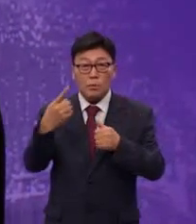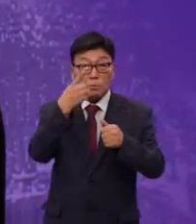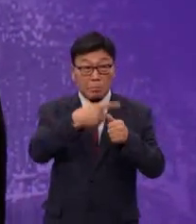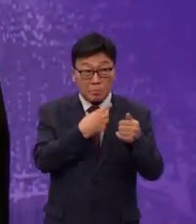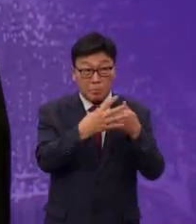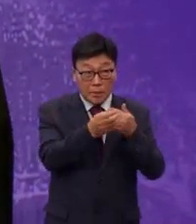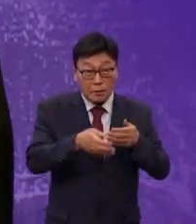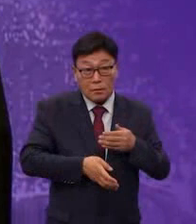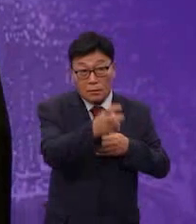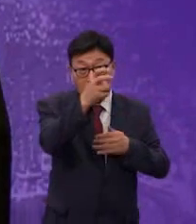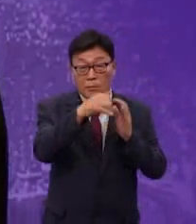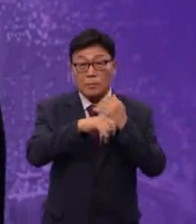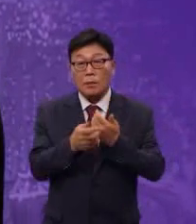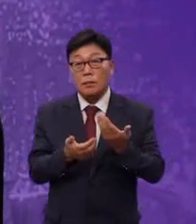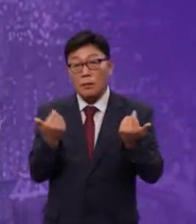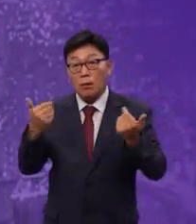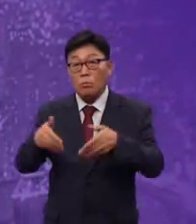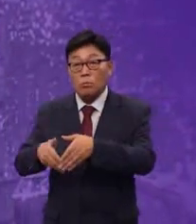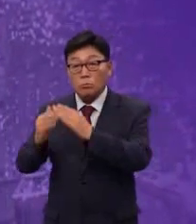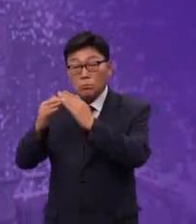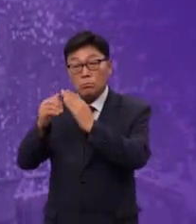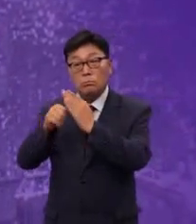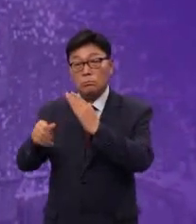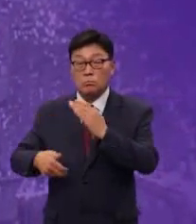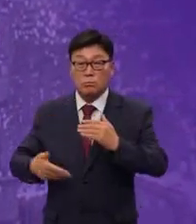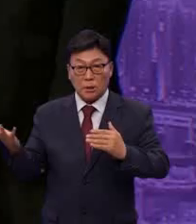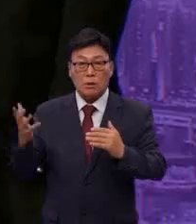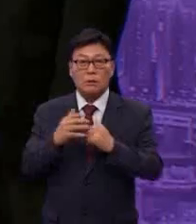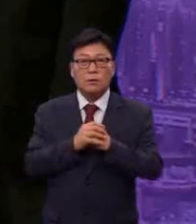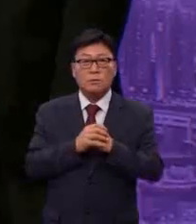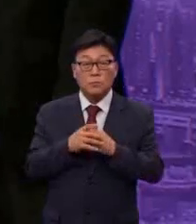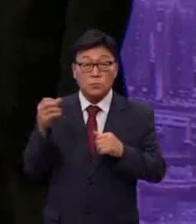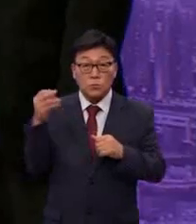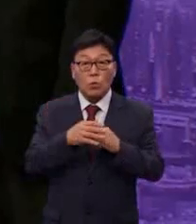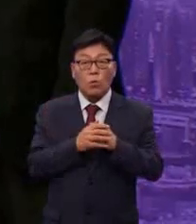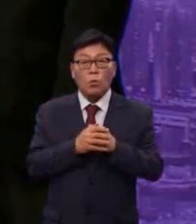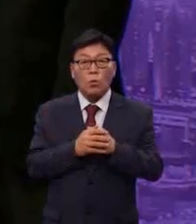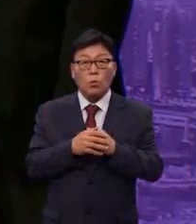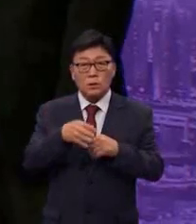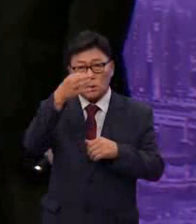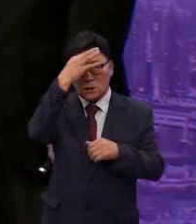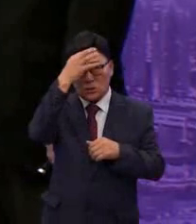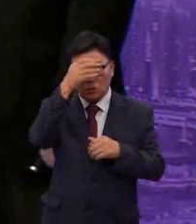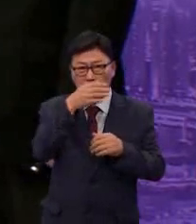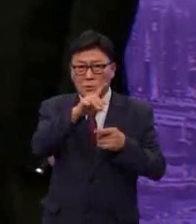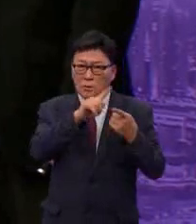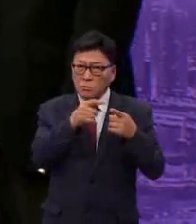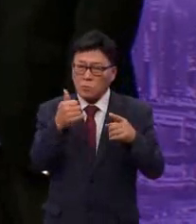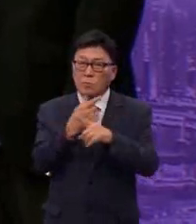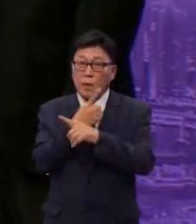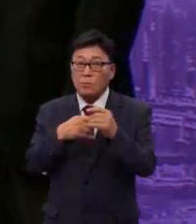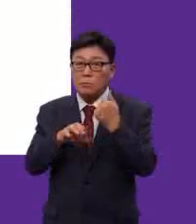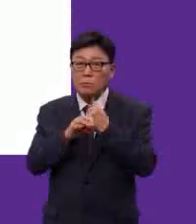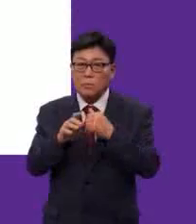별도의 장치를 필요로 하지 않게 되는 것이죠. 그리고 기술적인 부분만 좀 보완이 될 수